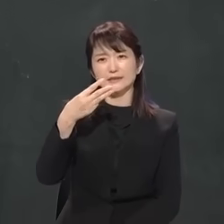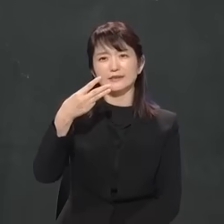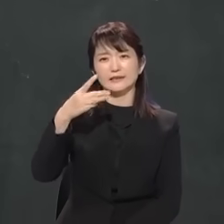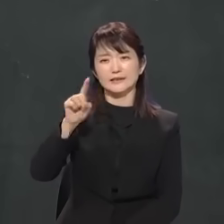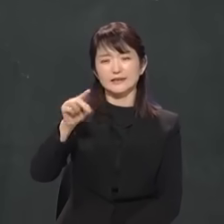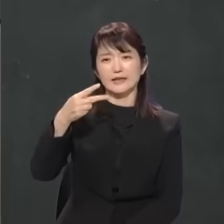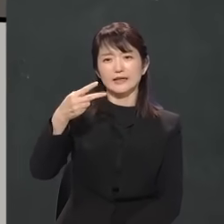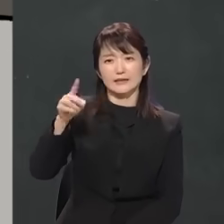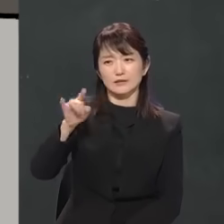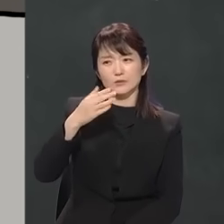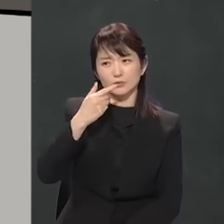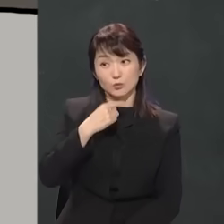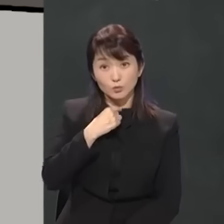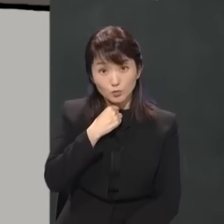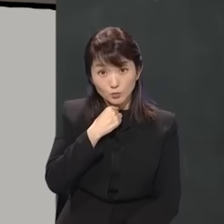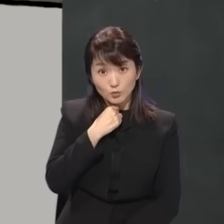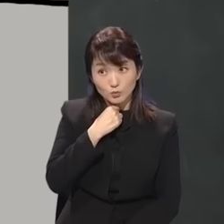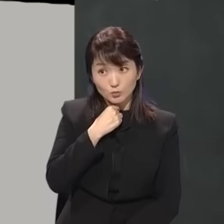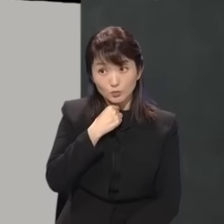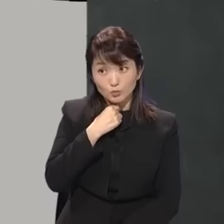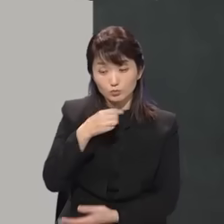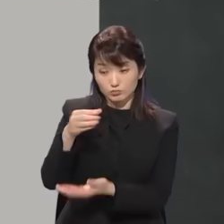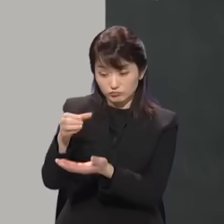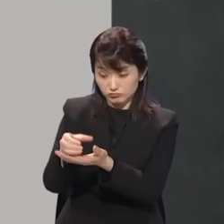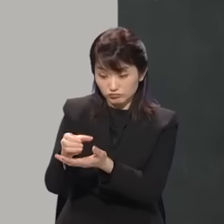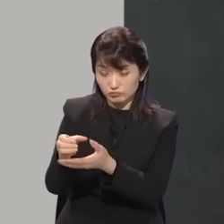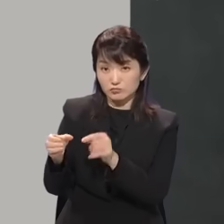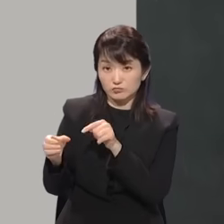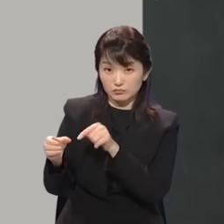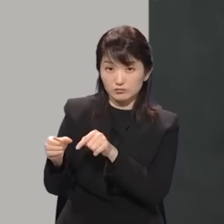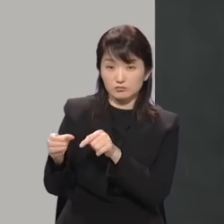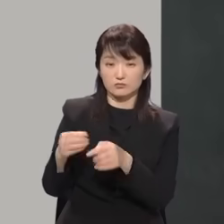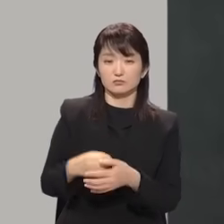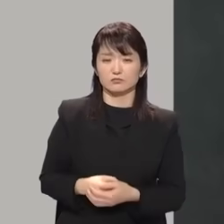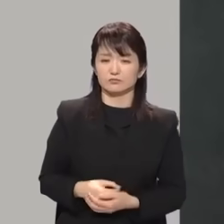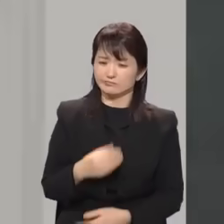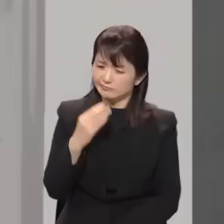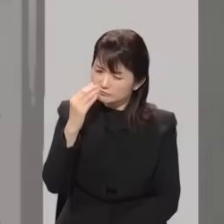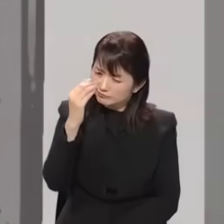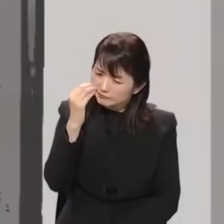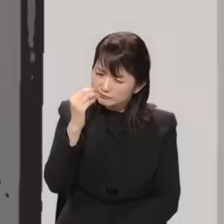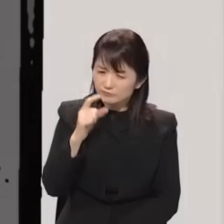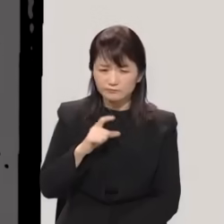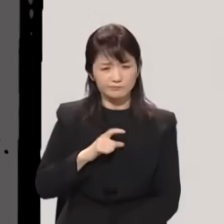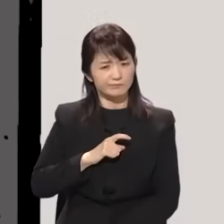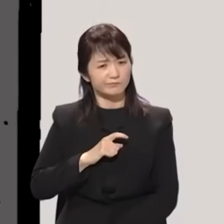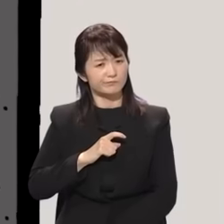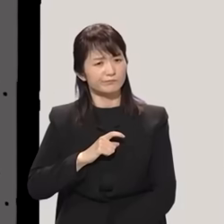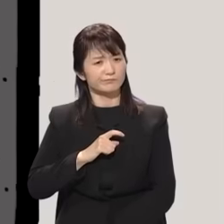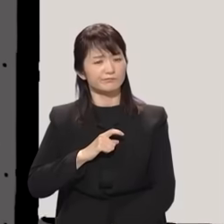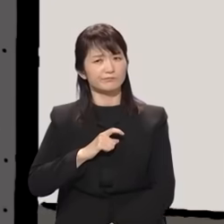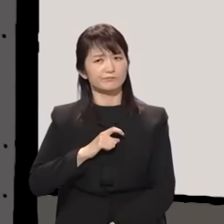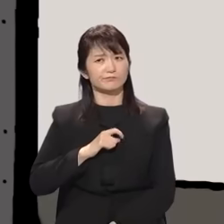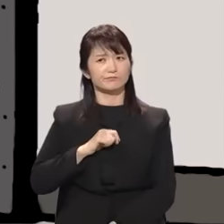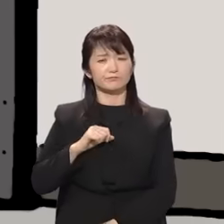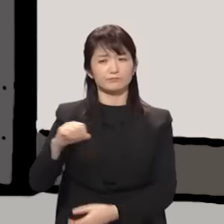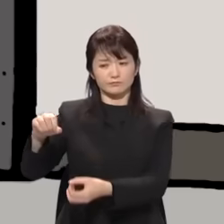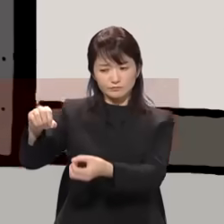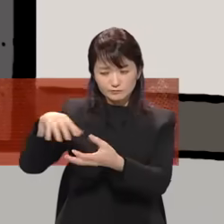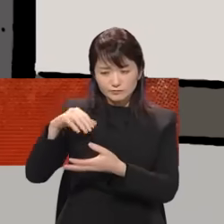같은데 그게 지금 봉투에 당긴 채 놓여 있었다라고 하고요 너무 이상하게 생각해서 배달 기사였는데 어떻게 아셨어요